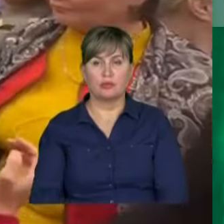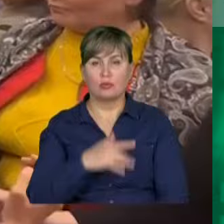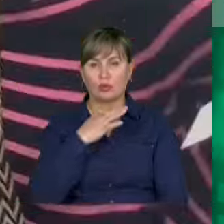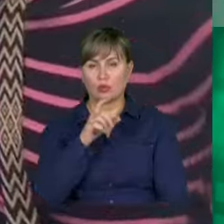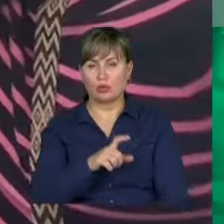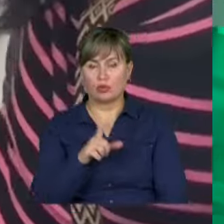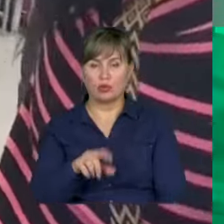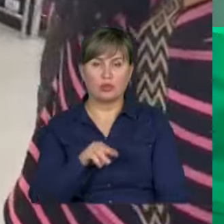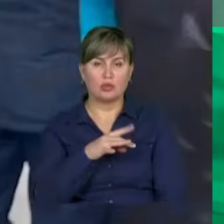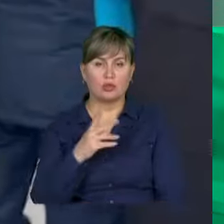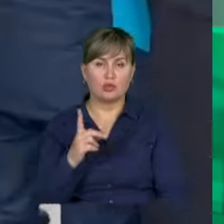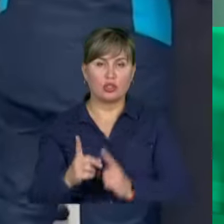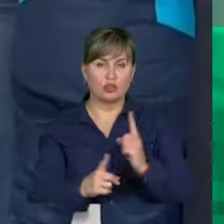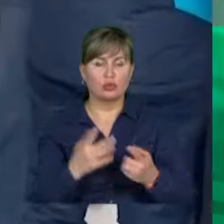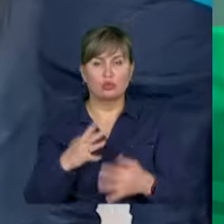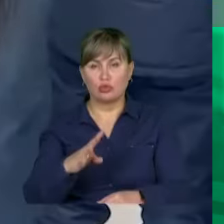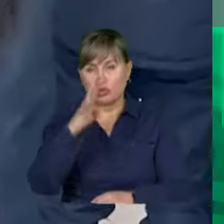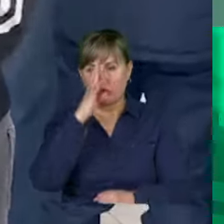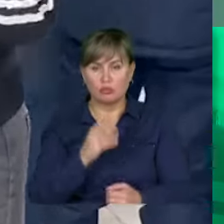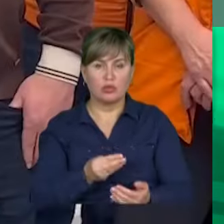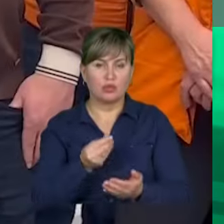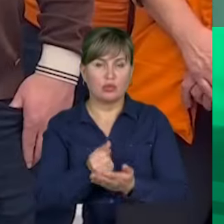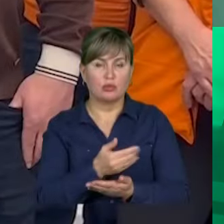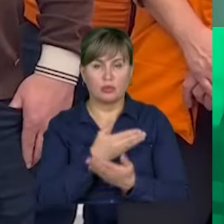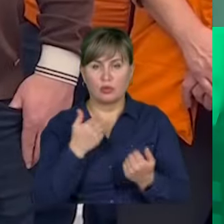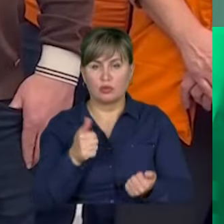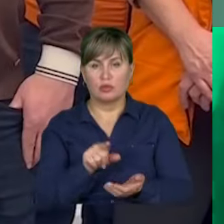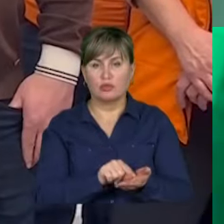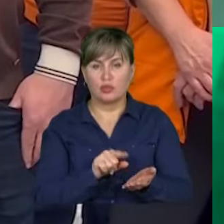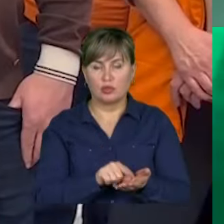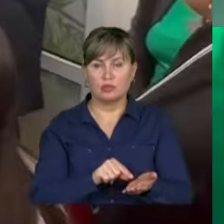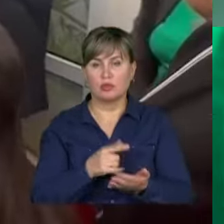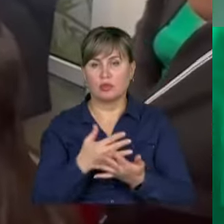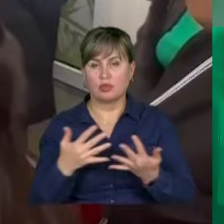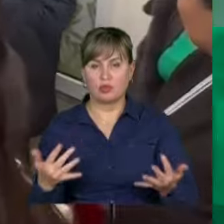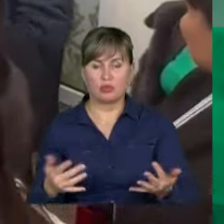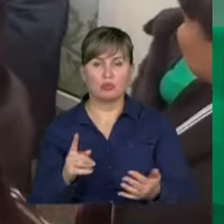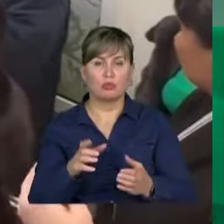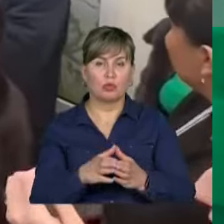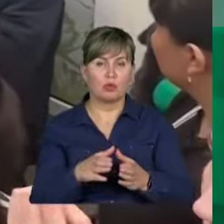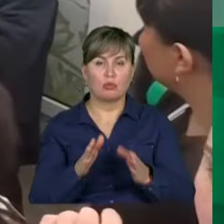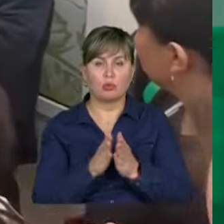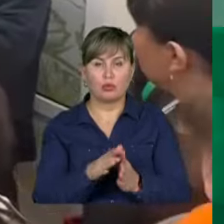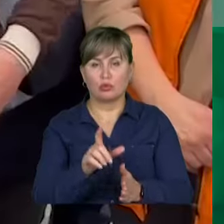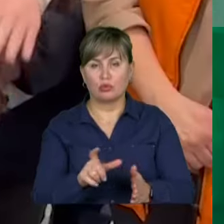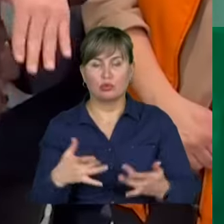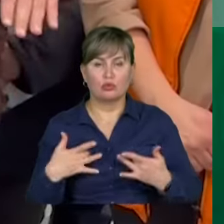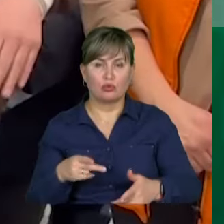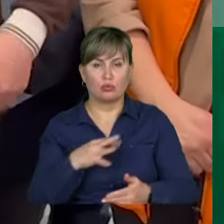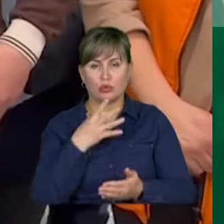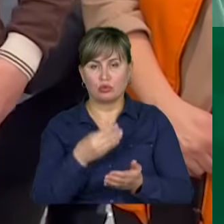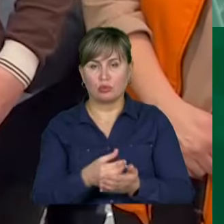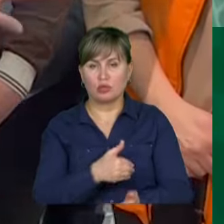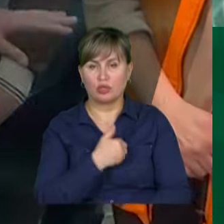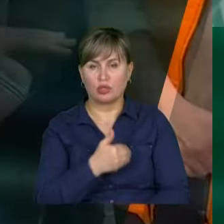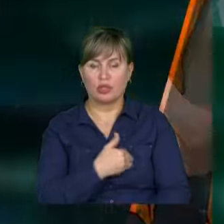работников торговой сети в Жасказгане уже 4 месяца не начисляют выплаты. И почему теперь компания просит сотрудников уволиться по